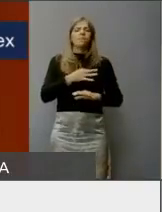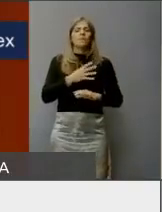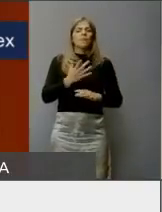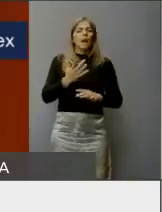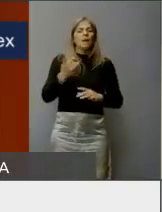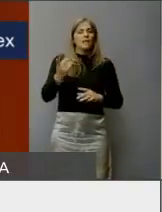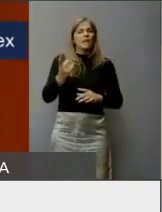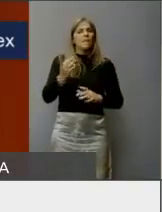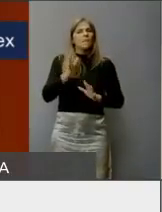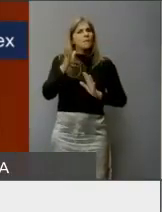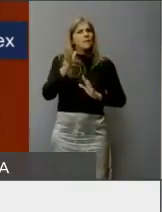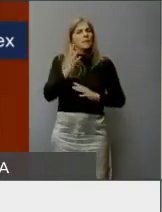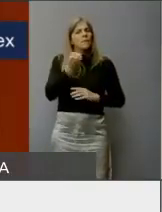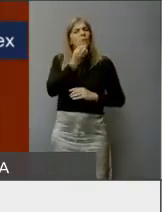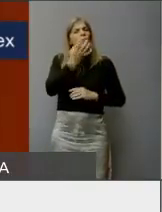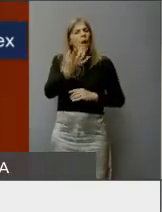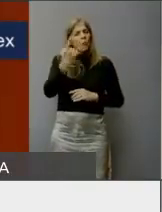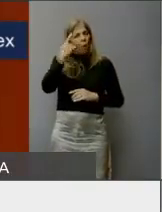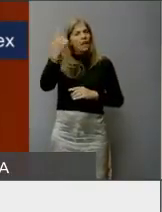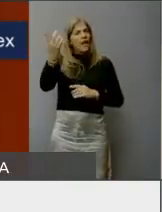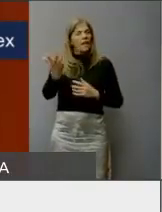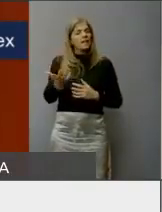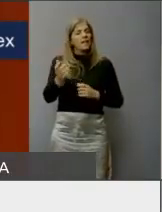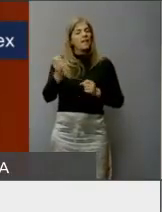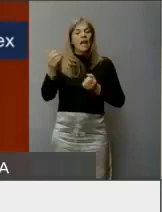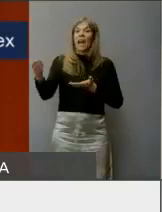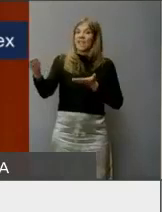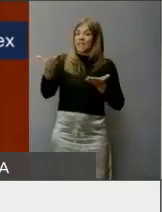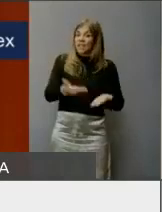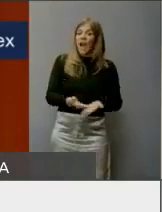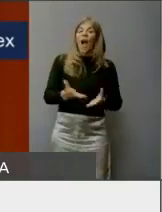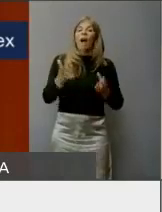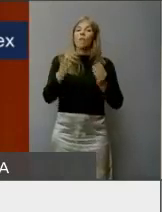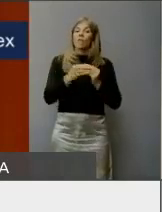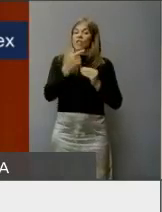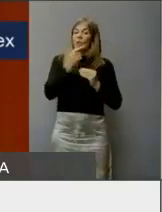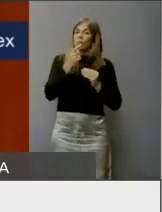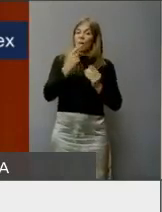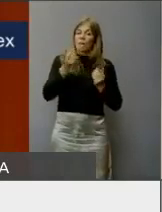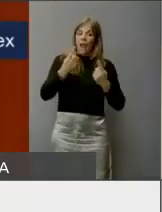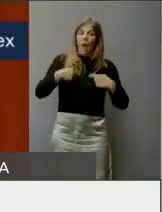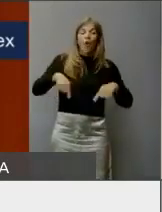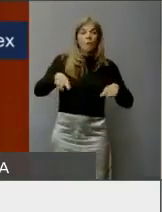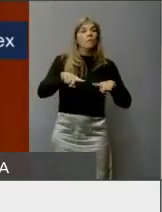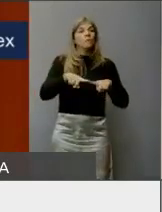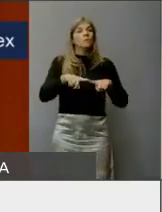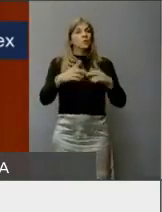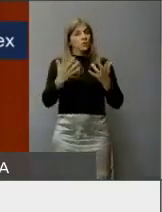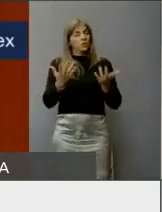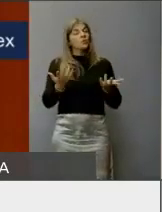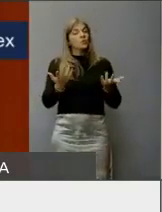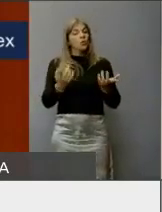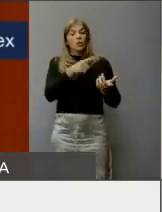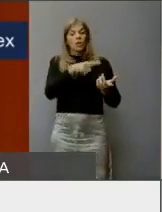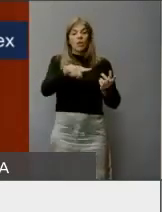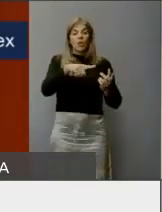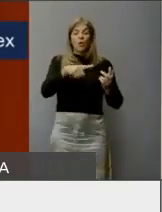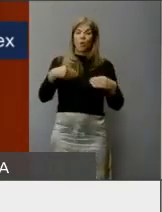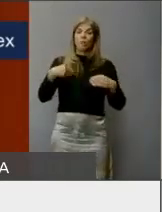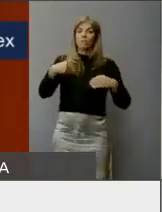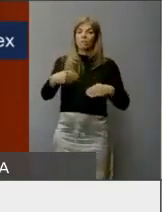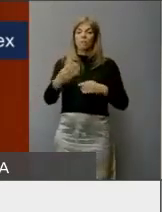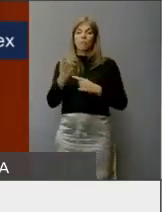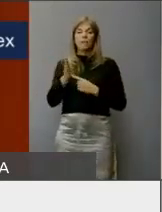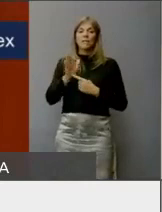perché li invitiamo facciamo una bella commissione loro verranno a presentarsi saranno